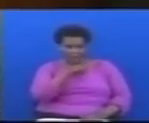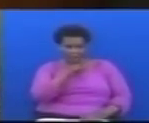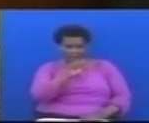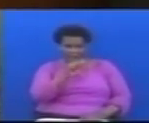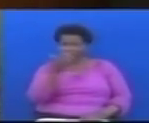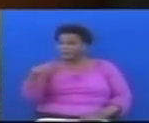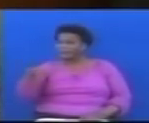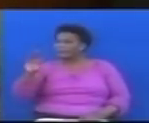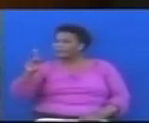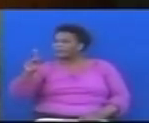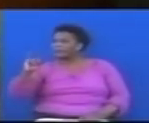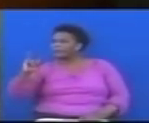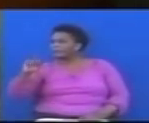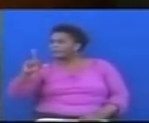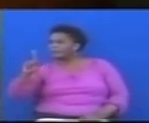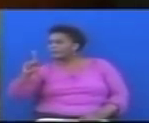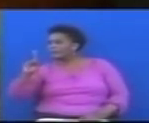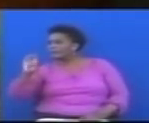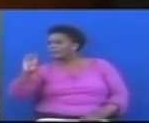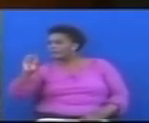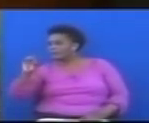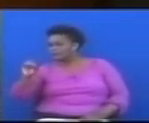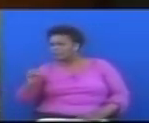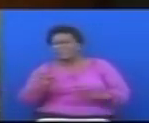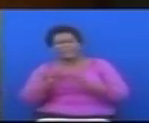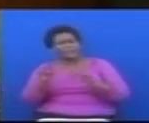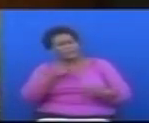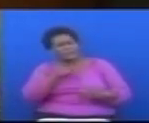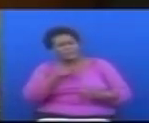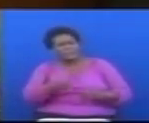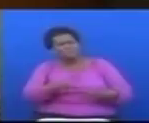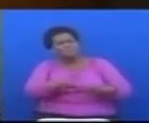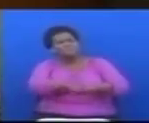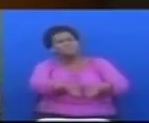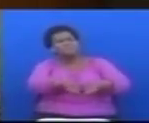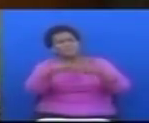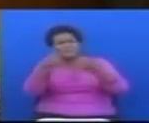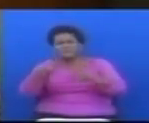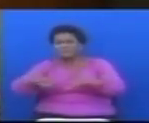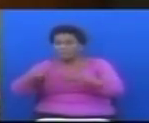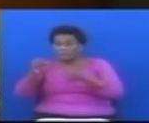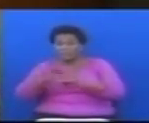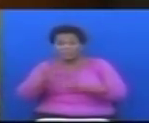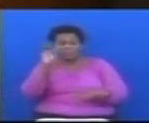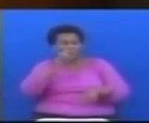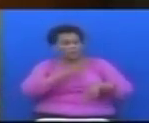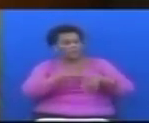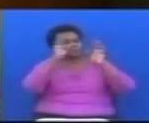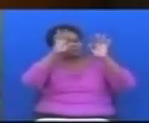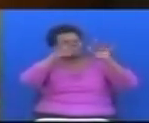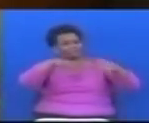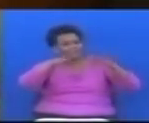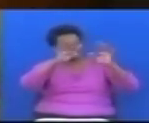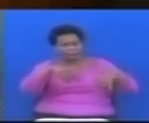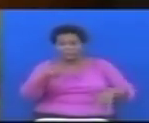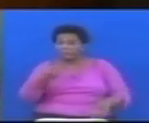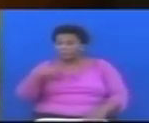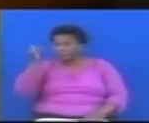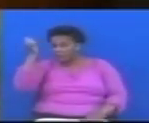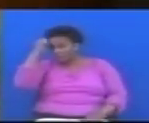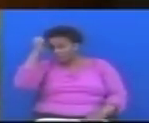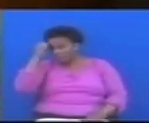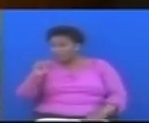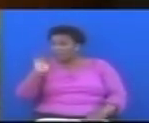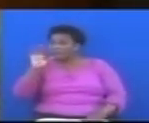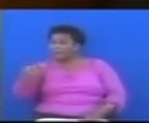barabara hii ni mbovu sana, hasa wakati wa masika. Na tulishaahidiwa, mimi nakumbuka miaka 70s alipokuja